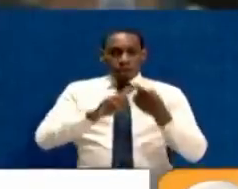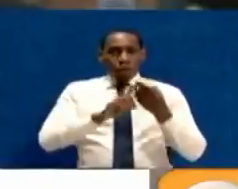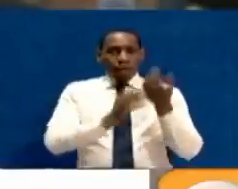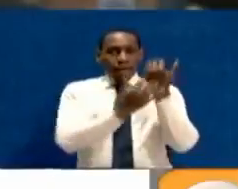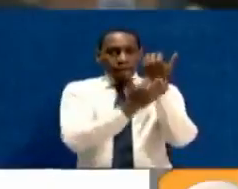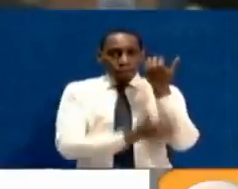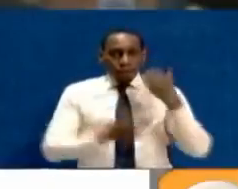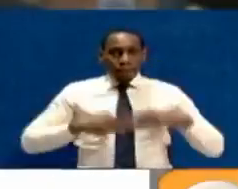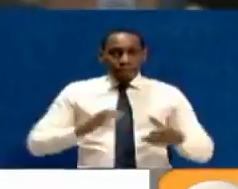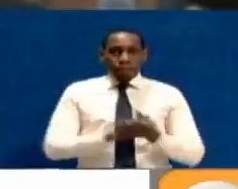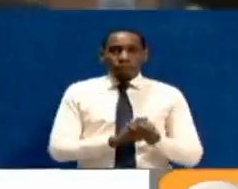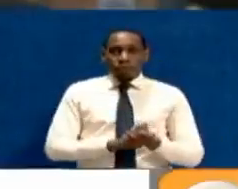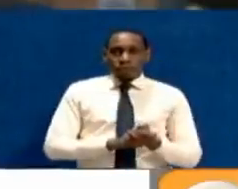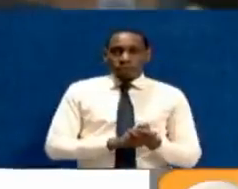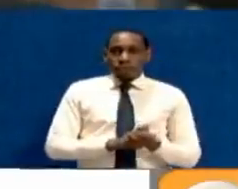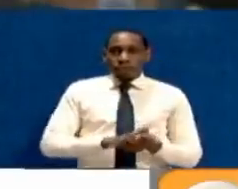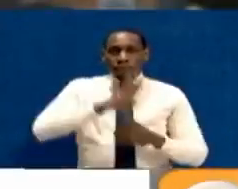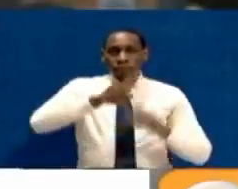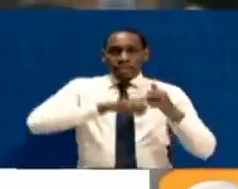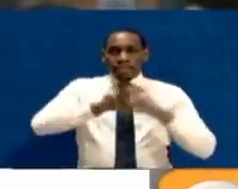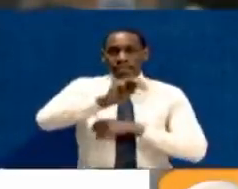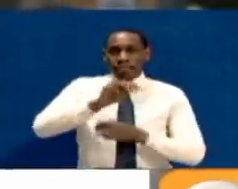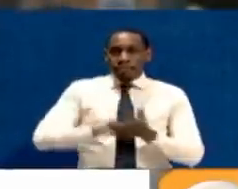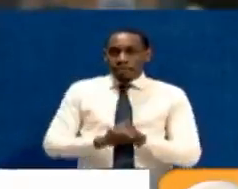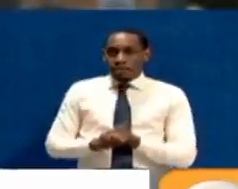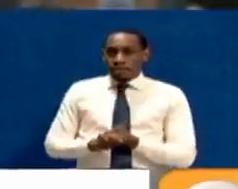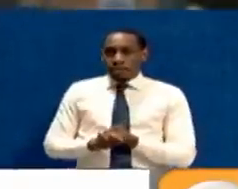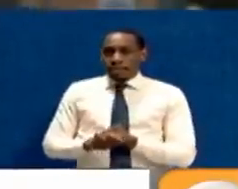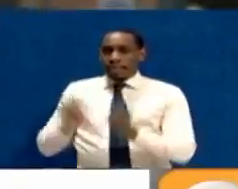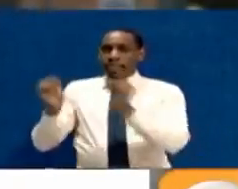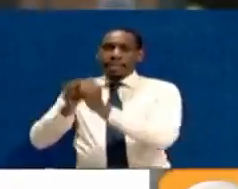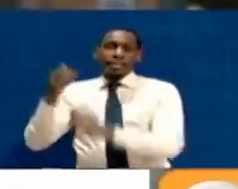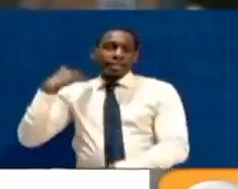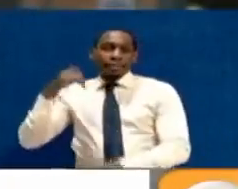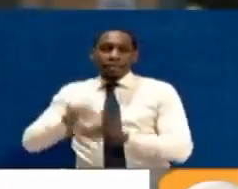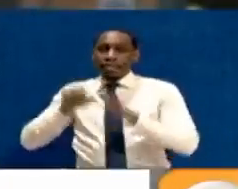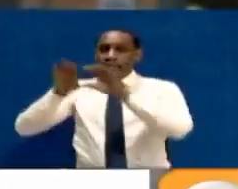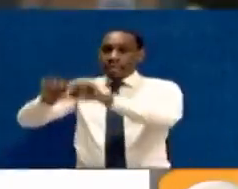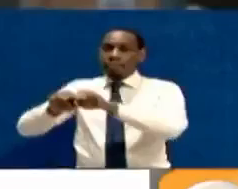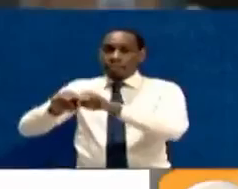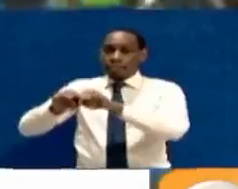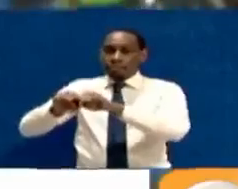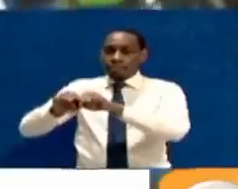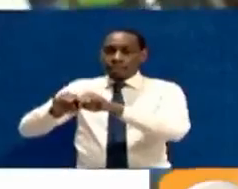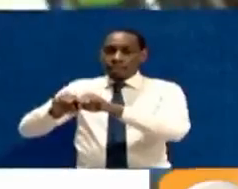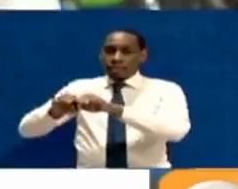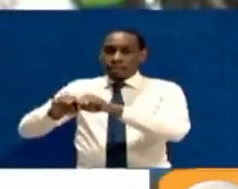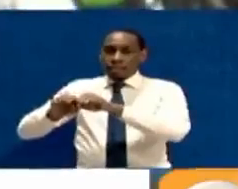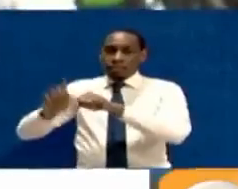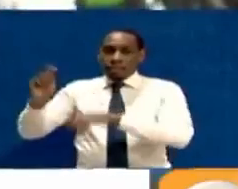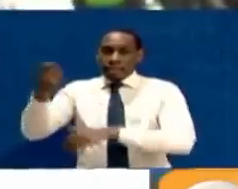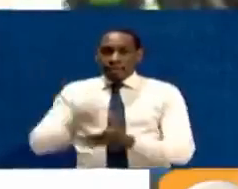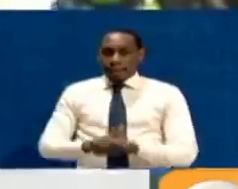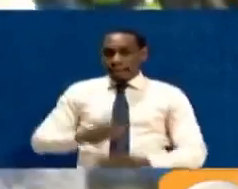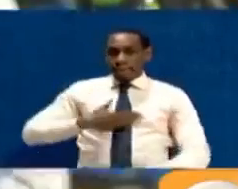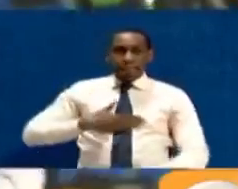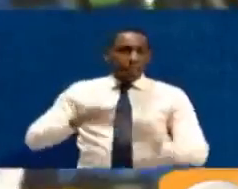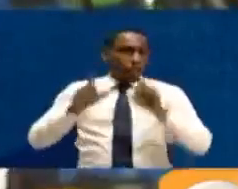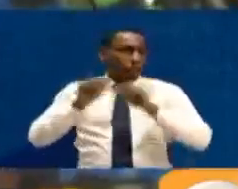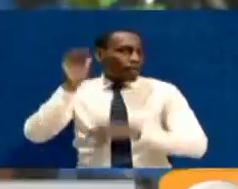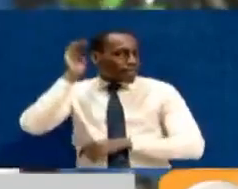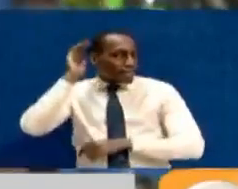Maskini milioni 46 na majambazi 10 ambao wameiteka nyara taifa hili. Mimi